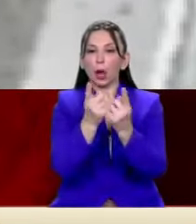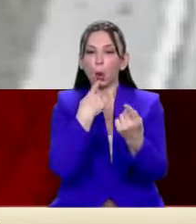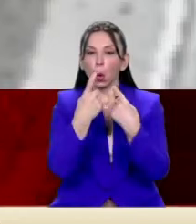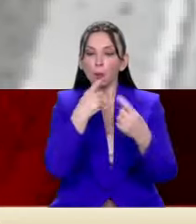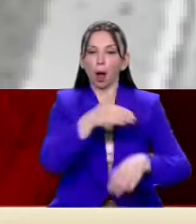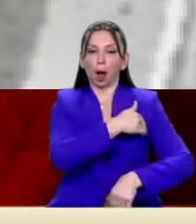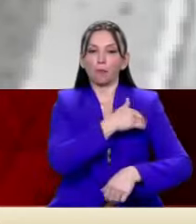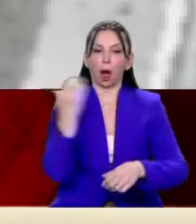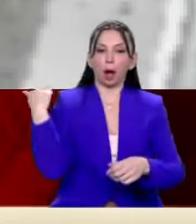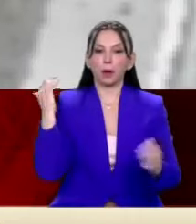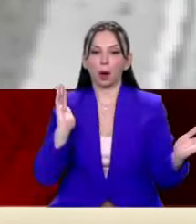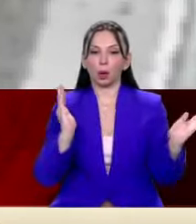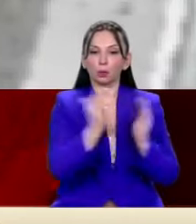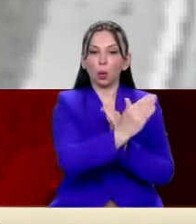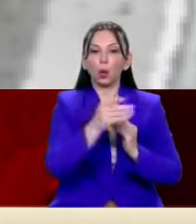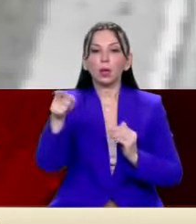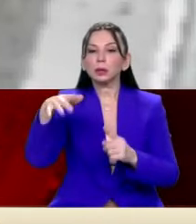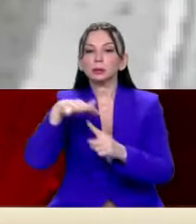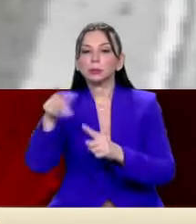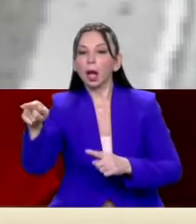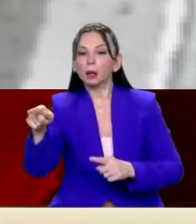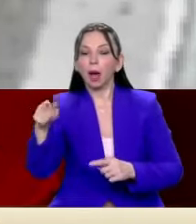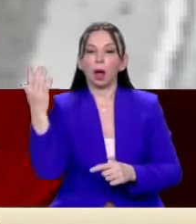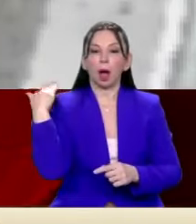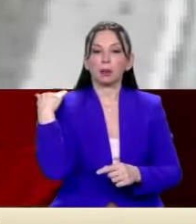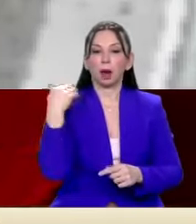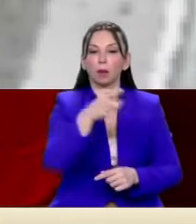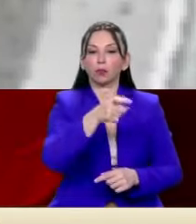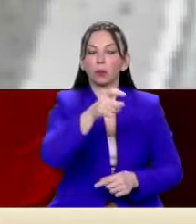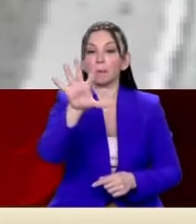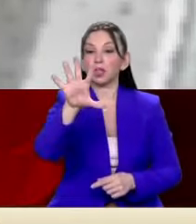döndüğü an saldırgan silahını çekip beş el ateş